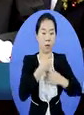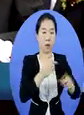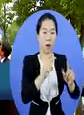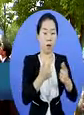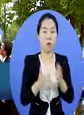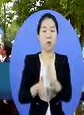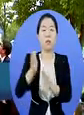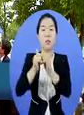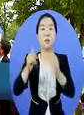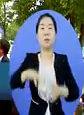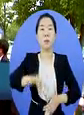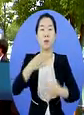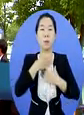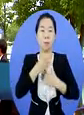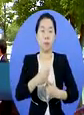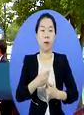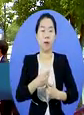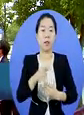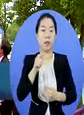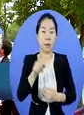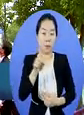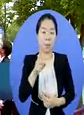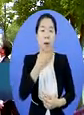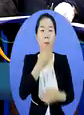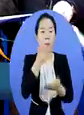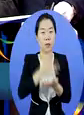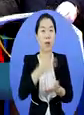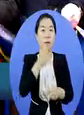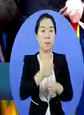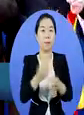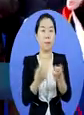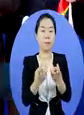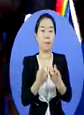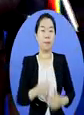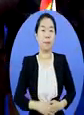편의가 아닌 시민 편의가 우선이 되는 것, 행복 천안의 첫걸음이 될 것입니다.